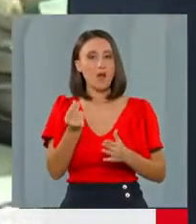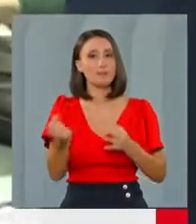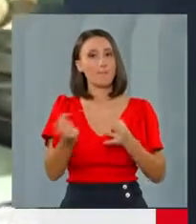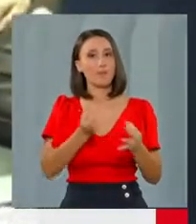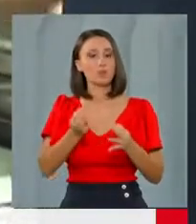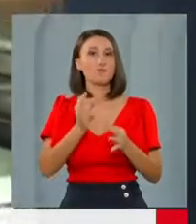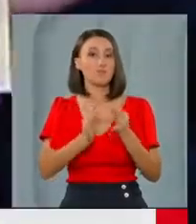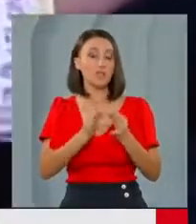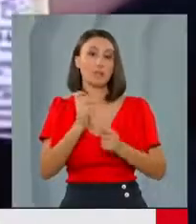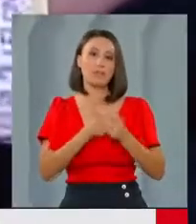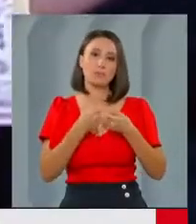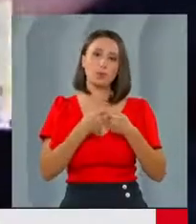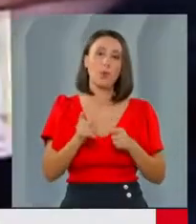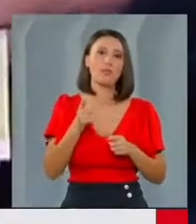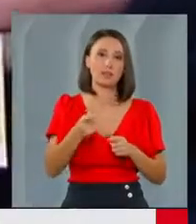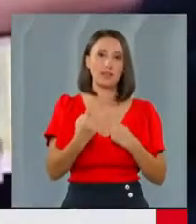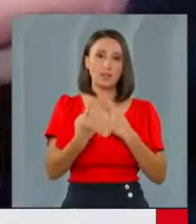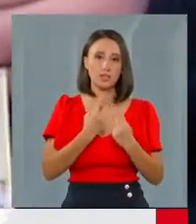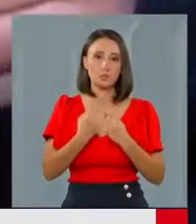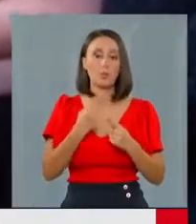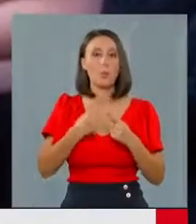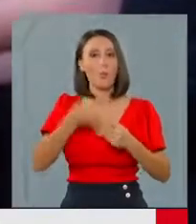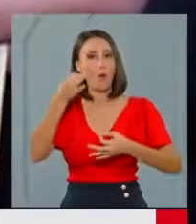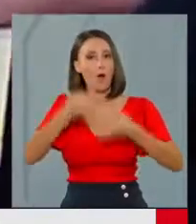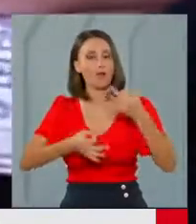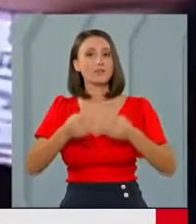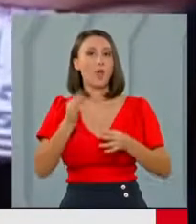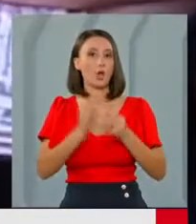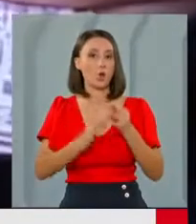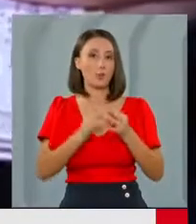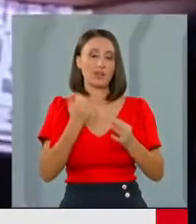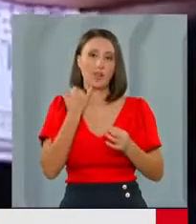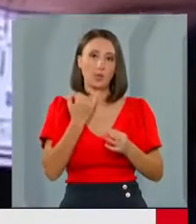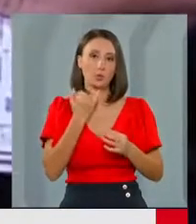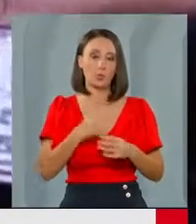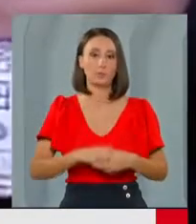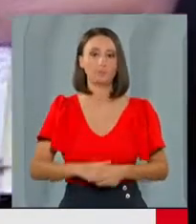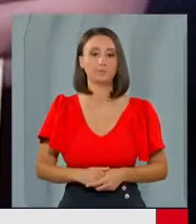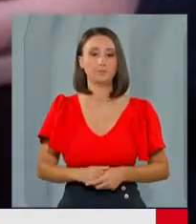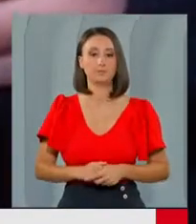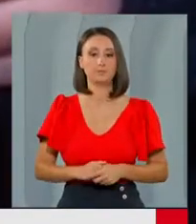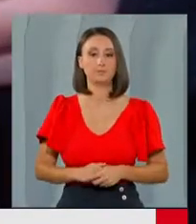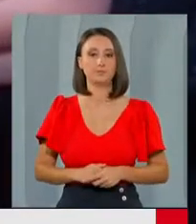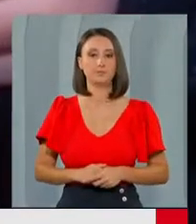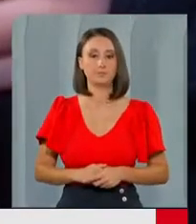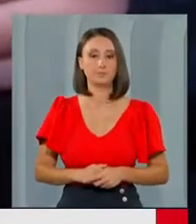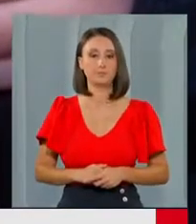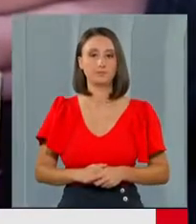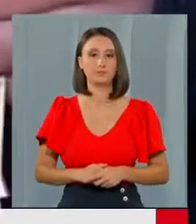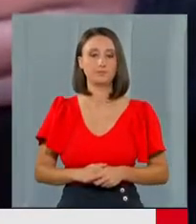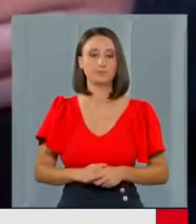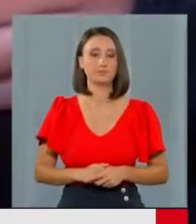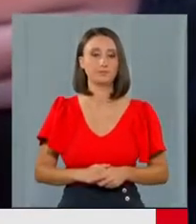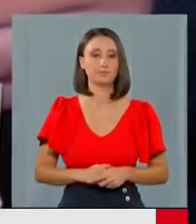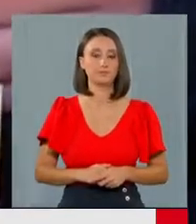fiscale. Despre toate acestea discutăm cu analistul economic Adrian Negrescu. Este în legătură telefonică directă. Bună dimineața, vă mulțumesc pentru... Bună